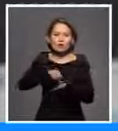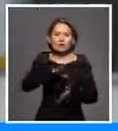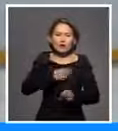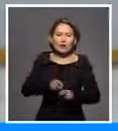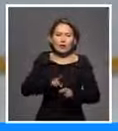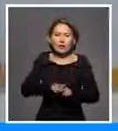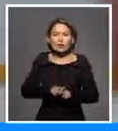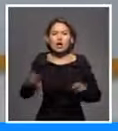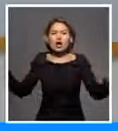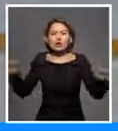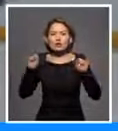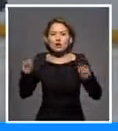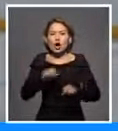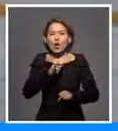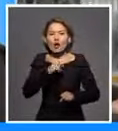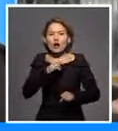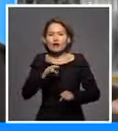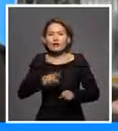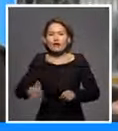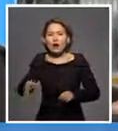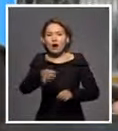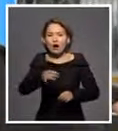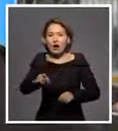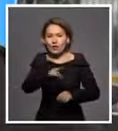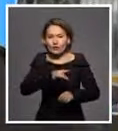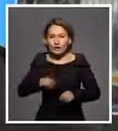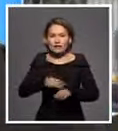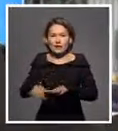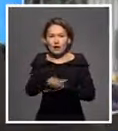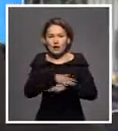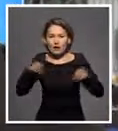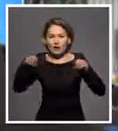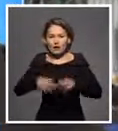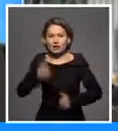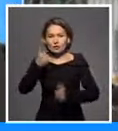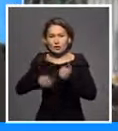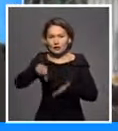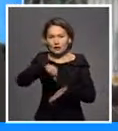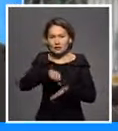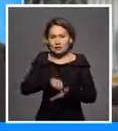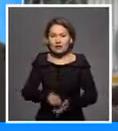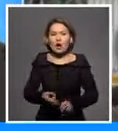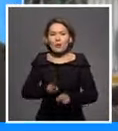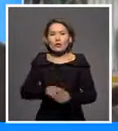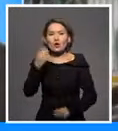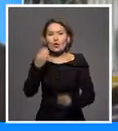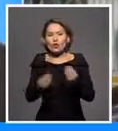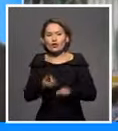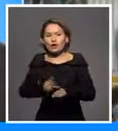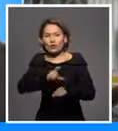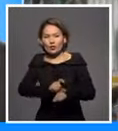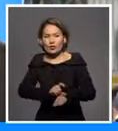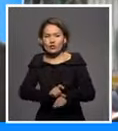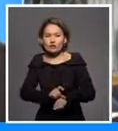отыратындықтан бұл жолы спортшыларды Уәлиханов ауданы қарсы алды. Ауданымызда ең бірінші өткізіп жатырмыз. Бұл ойындар енді жай жарыс емес, халқымызға